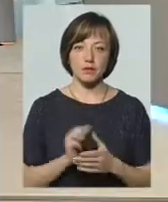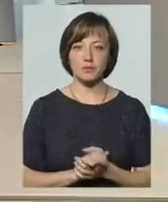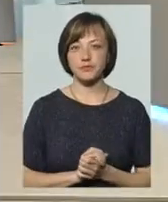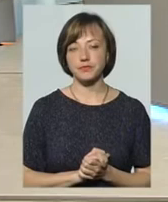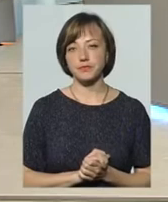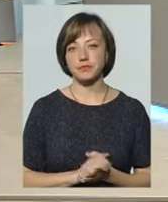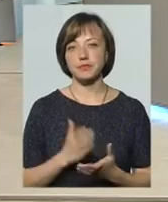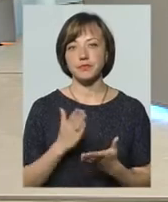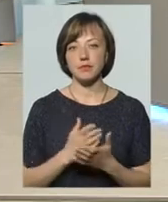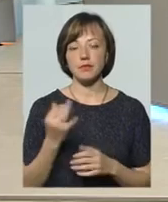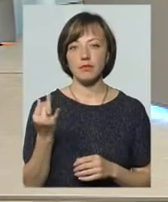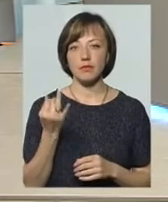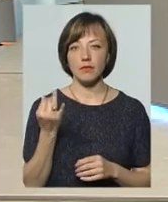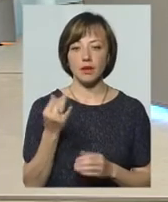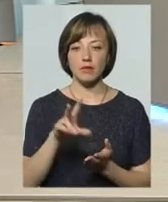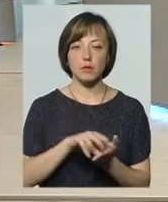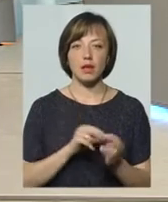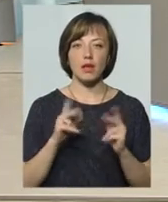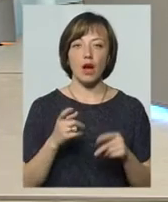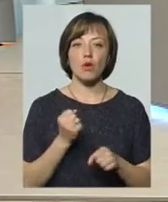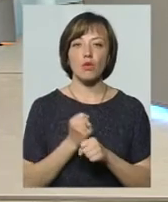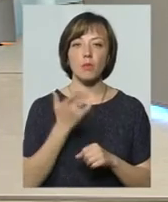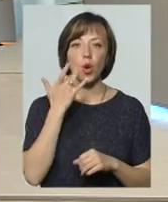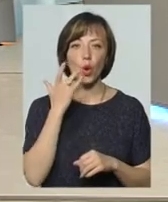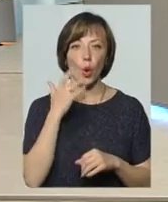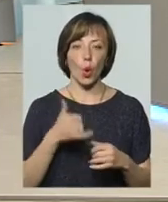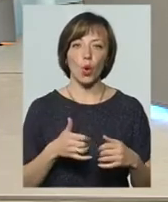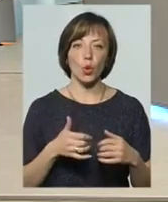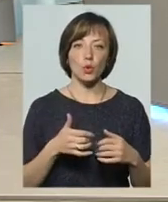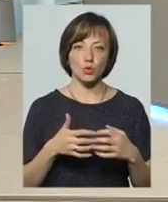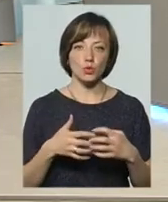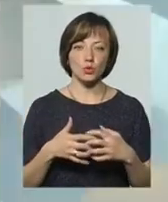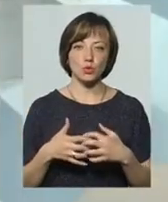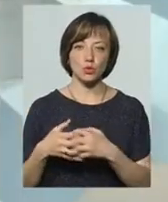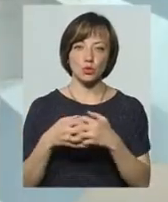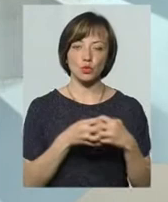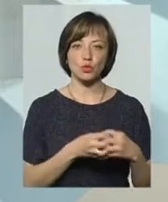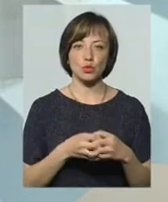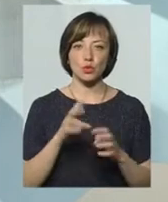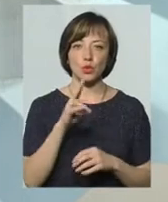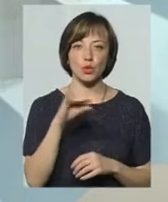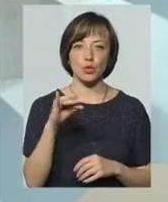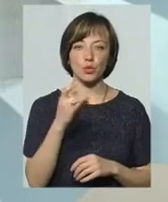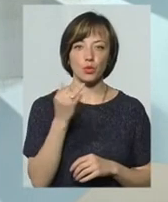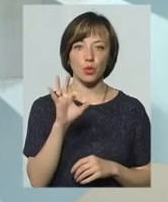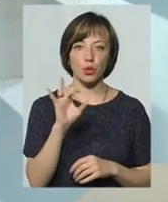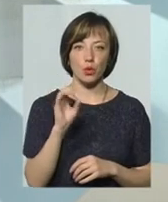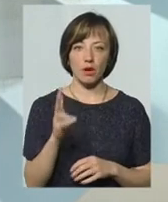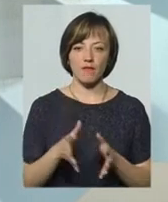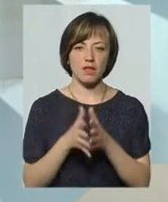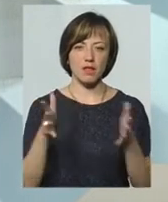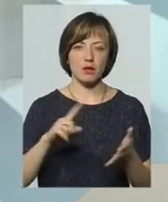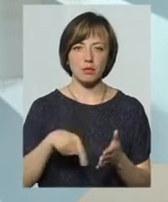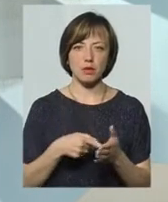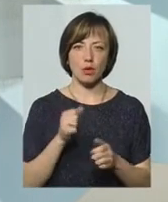є цікаві приклади, як це робить Нью-Йорк. В Нью-Йорку місто, це дуже велике місто, мегаполіс, це як пів України по населенню. І там